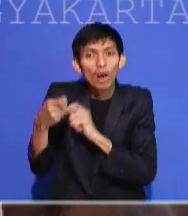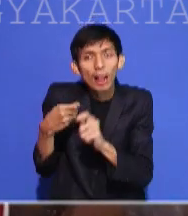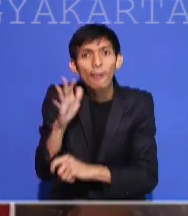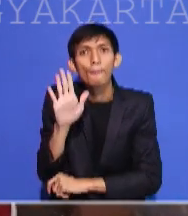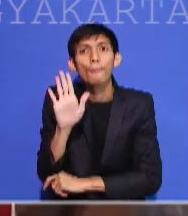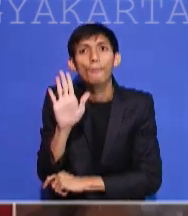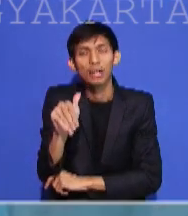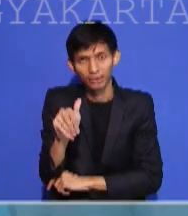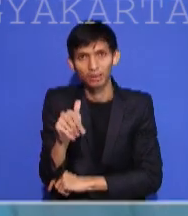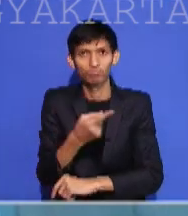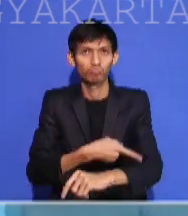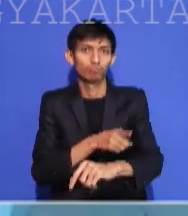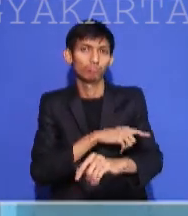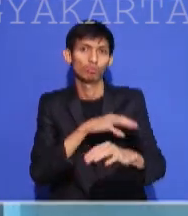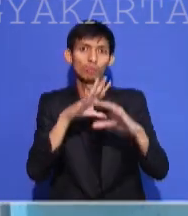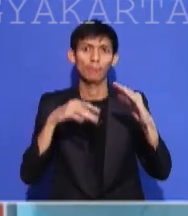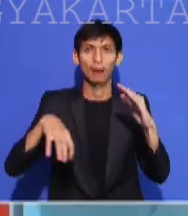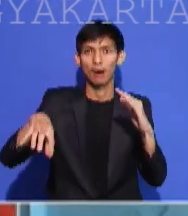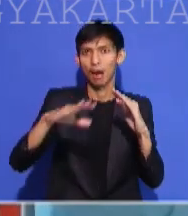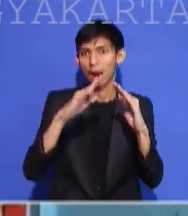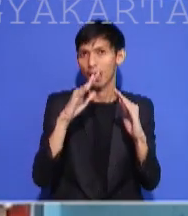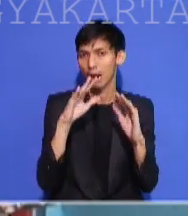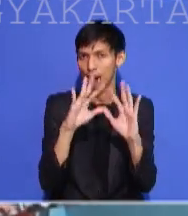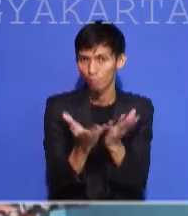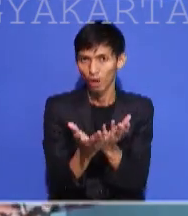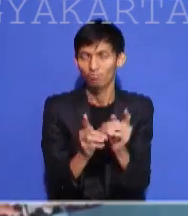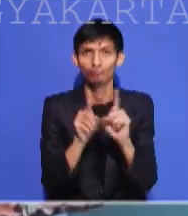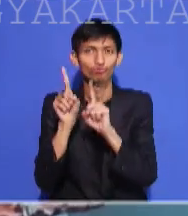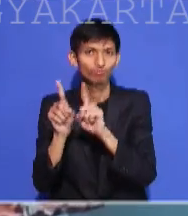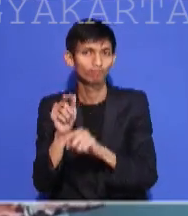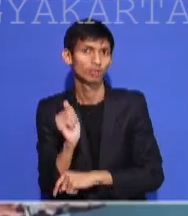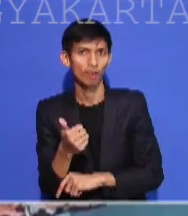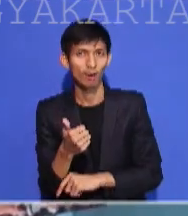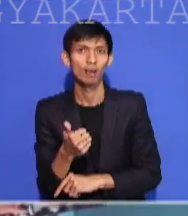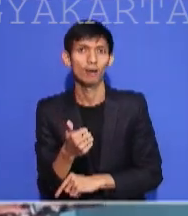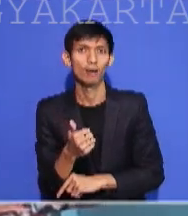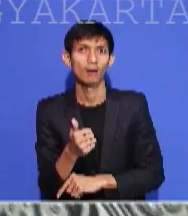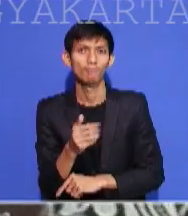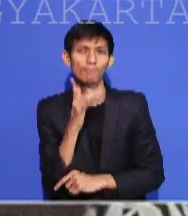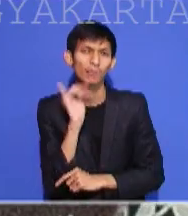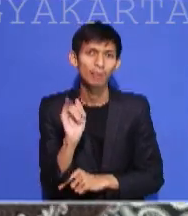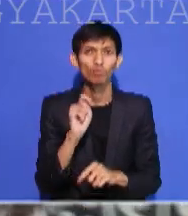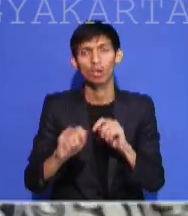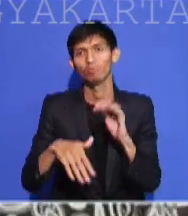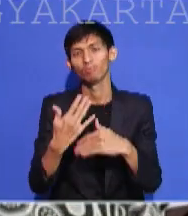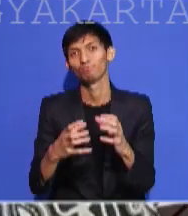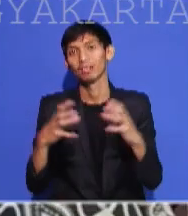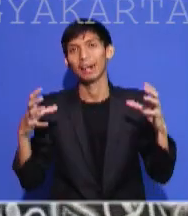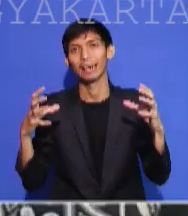skala rumah tangga Lilik membuktikan produknya tetap bisa bersaing dengan produk herbal serupa buatan pabrik